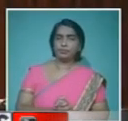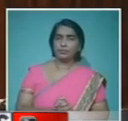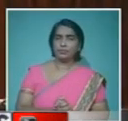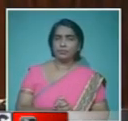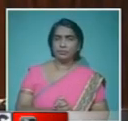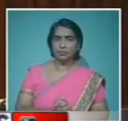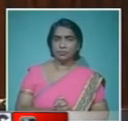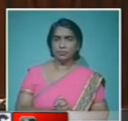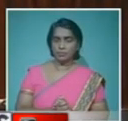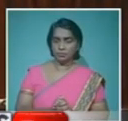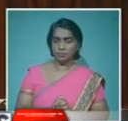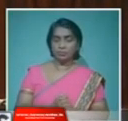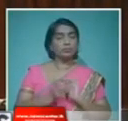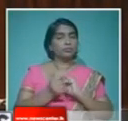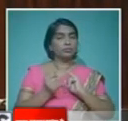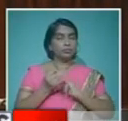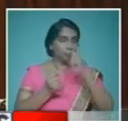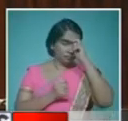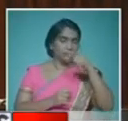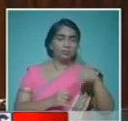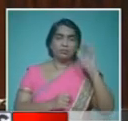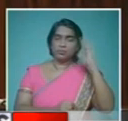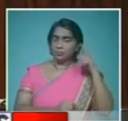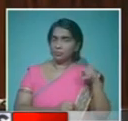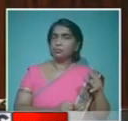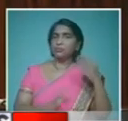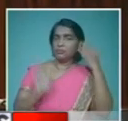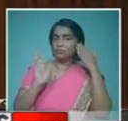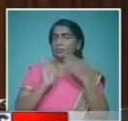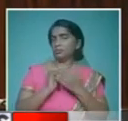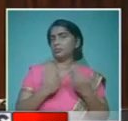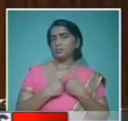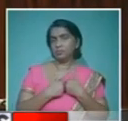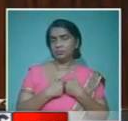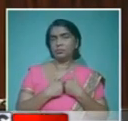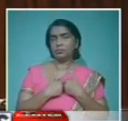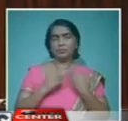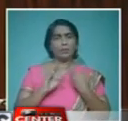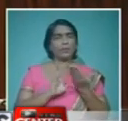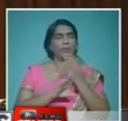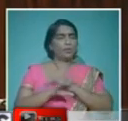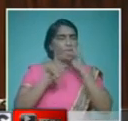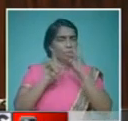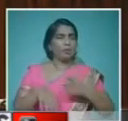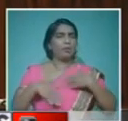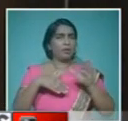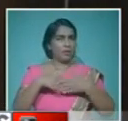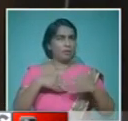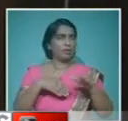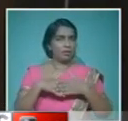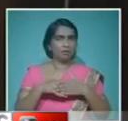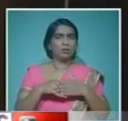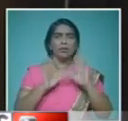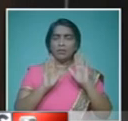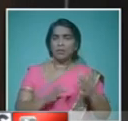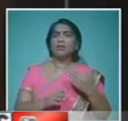පේනවා. ඔව් සමම් ප්‍රිය හේරත්නතුමා. මම හිතන්නේ විශේෂයෙන්ම මේ කාරණේ දැන් අපි මේට කලනුත් මේ වගේ සිද්ධි ගණනාවක් වුණා. හැබැයි